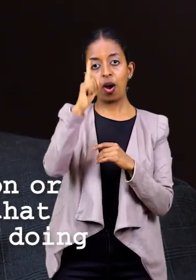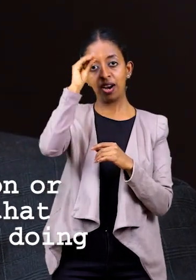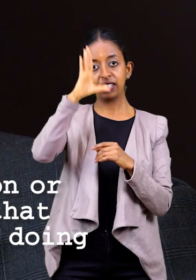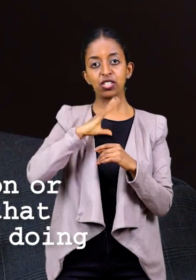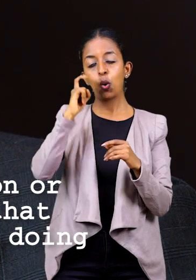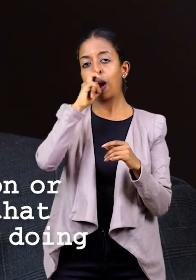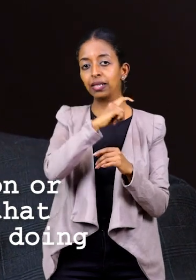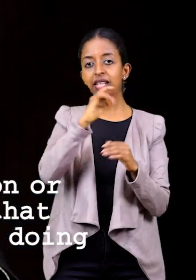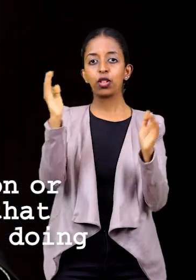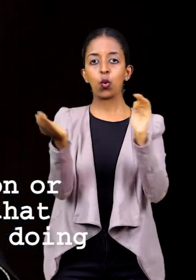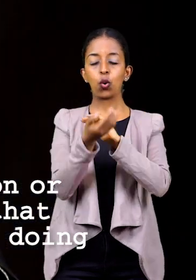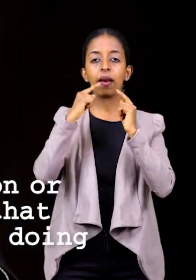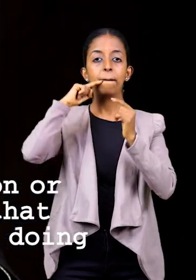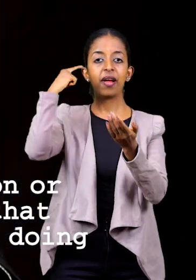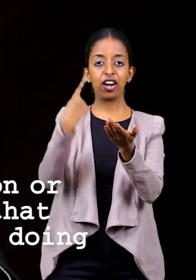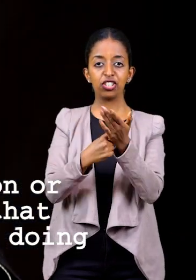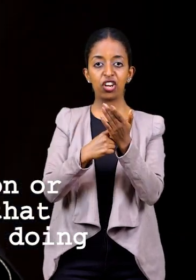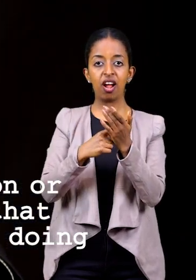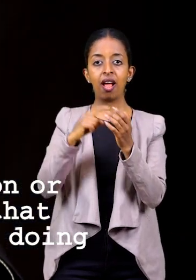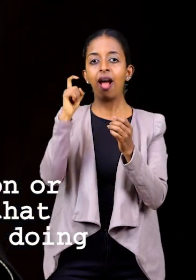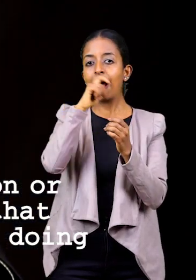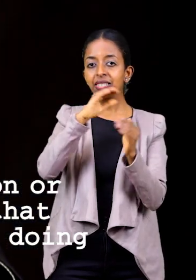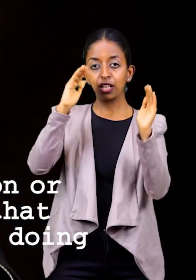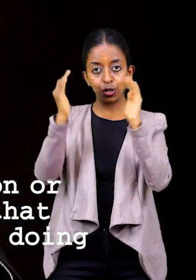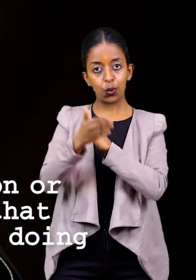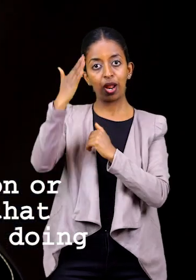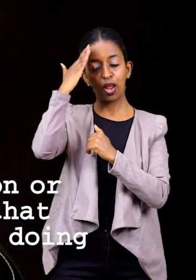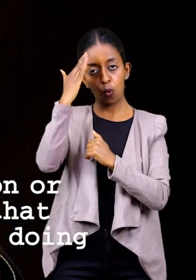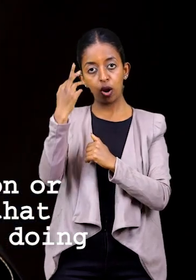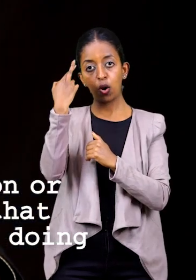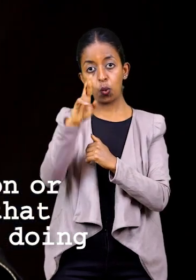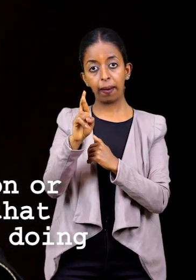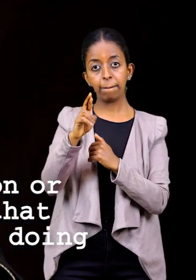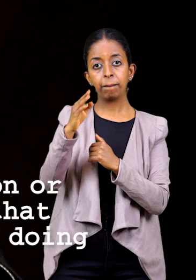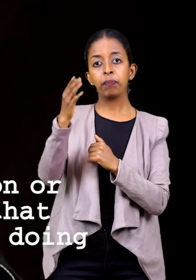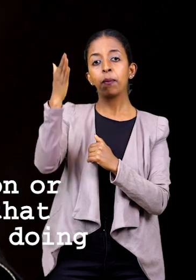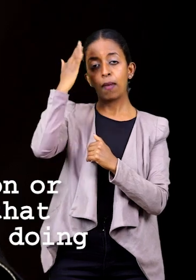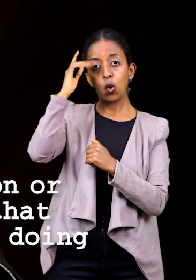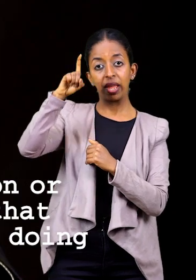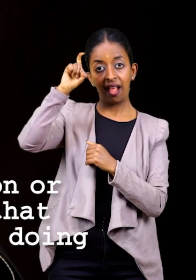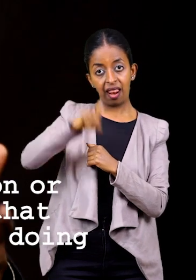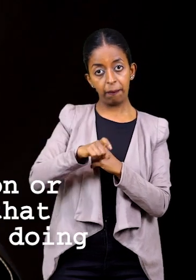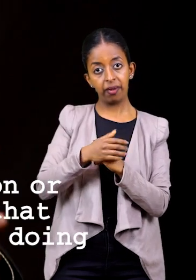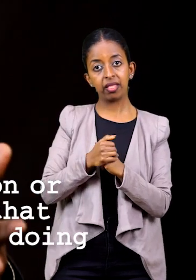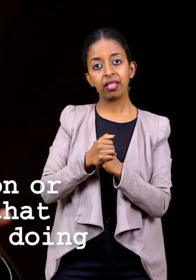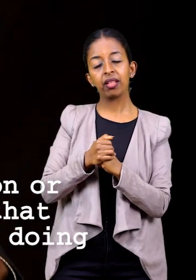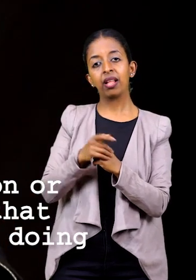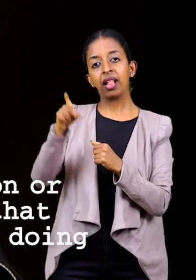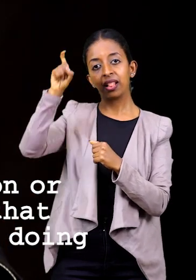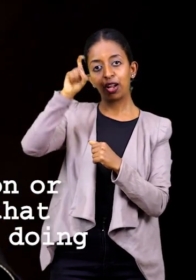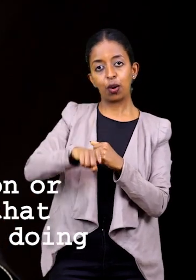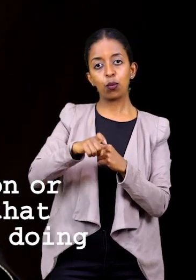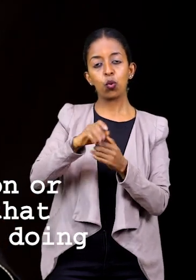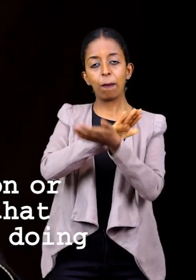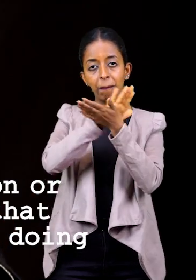sobaa kan ta'e soba ta'uusaa otoo beeku yookaan beeku otoo qabu otoo sirriitti hin qulqulleeffatiin yoo rabsee